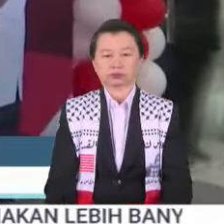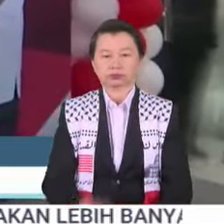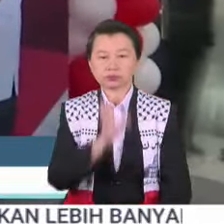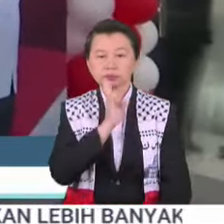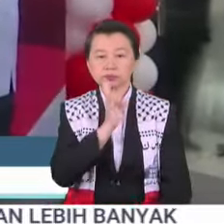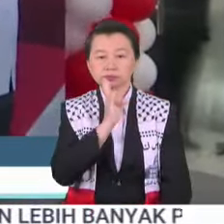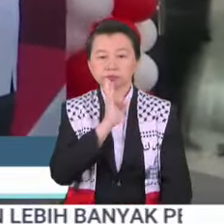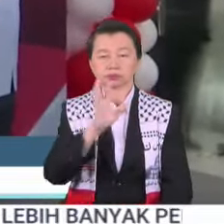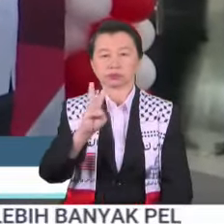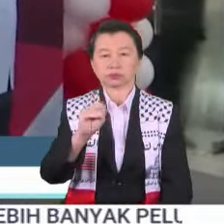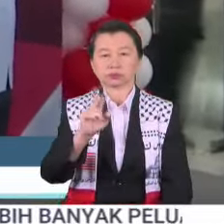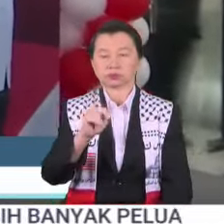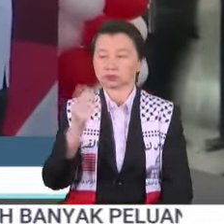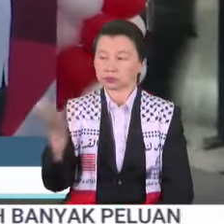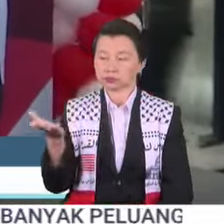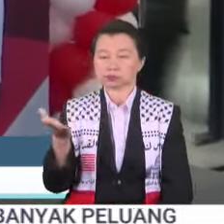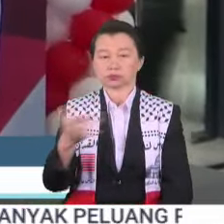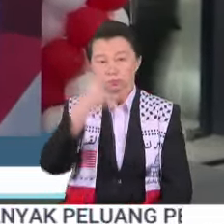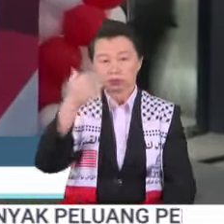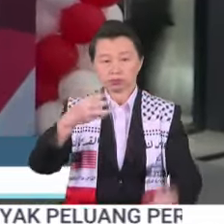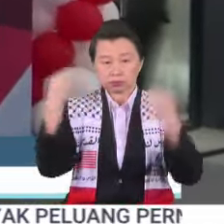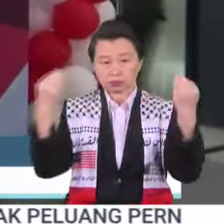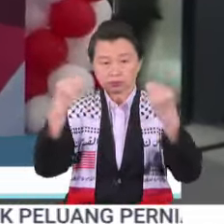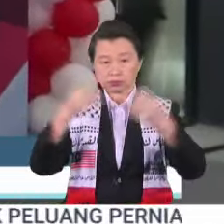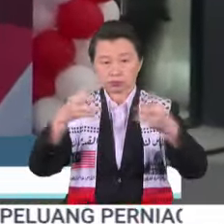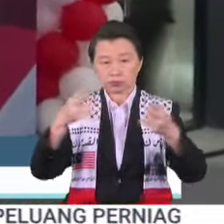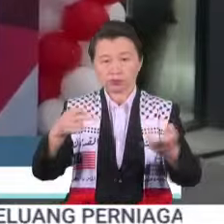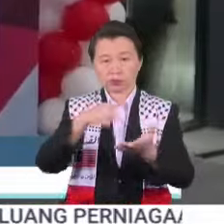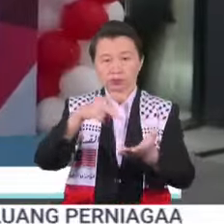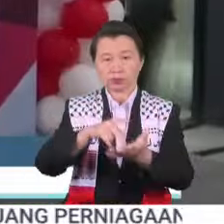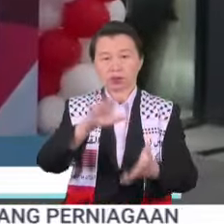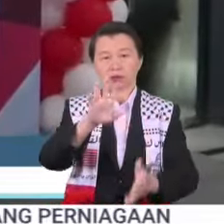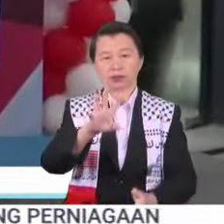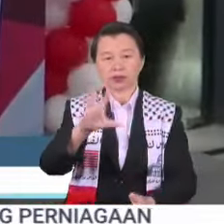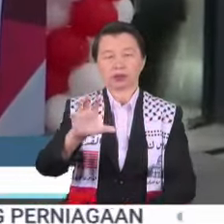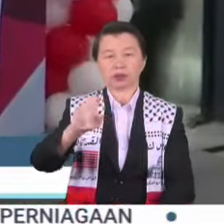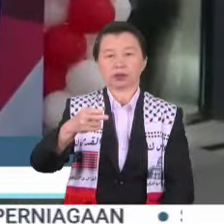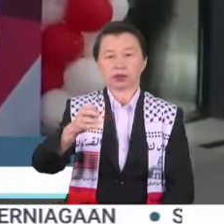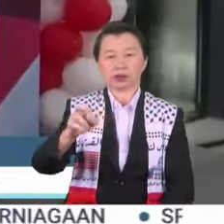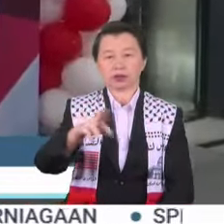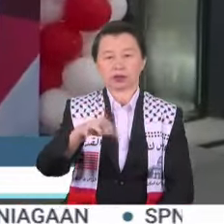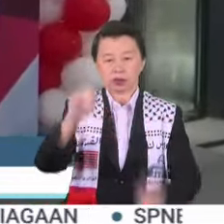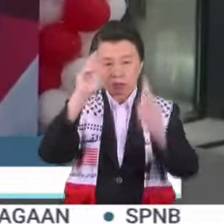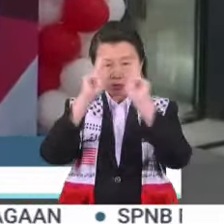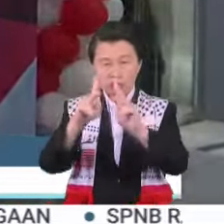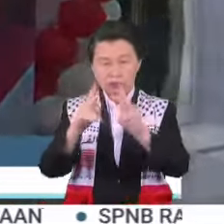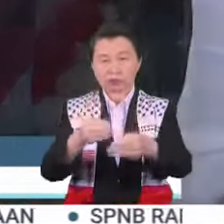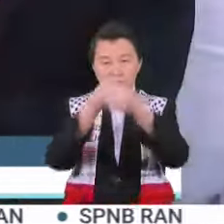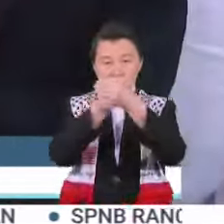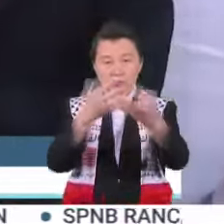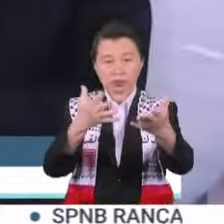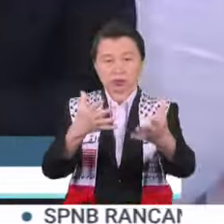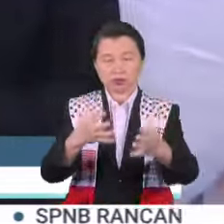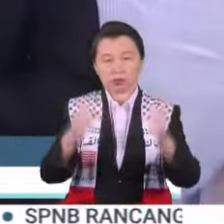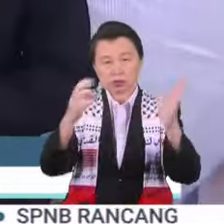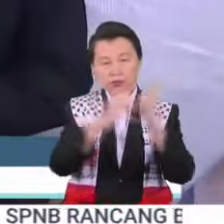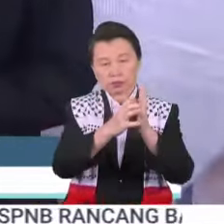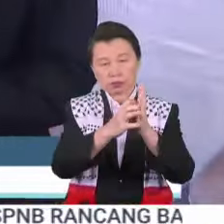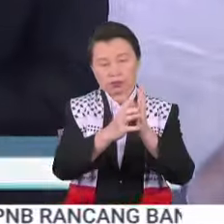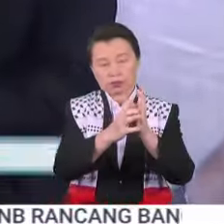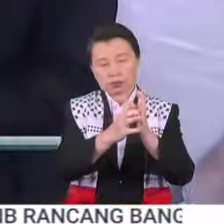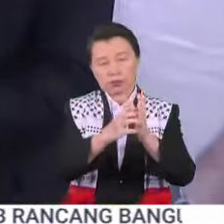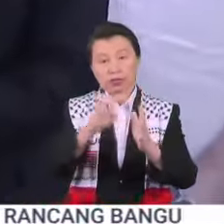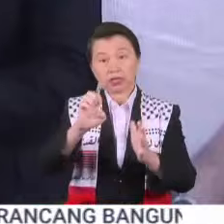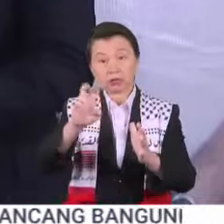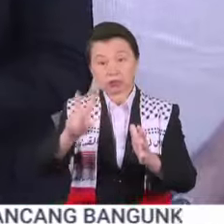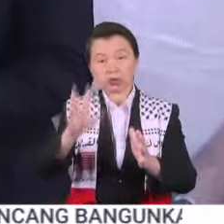Datuk Seri Wan Rosdi yang ditemui media selepas majlis perasmian pusat 4S Cherry di Semambu, Kuantan, memaklumkan pemasangan stesen pengecas di